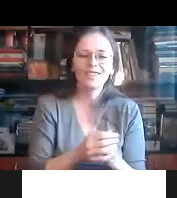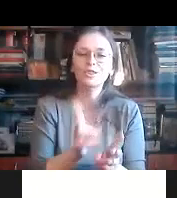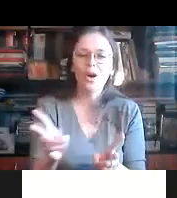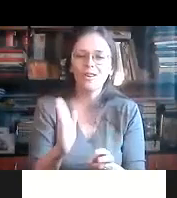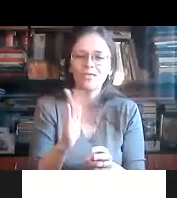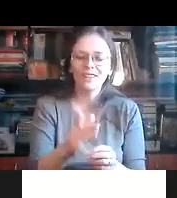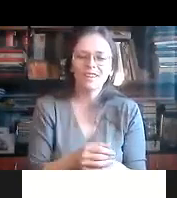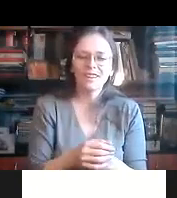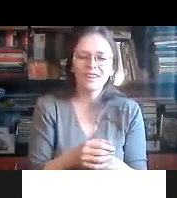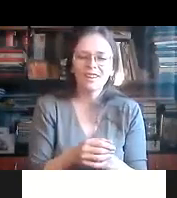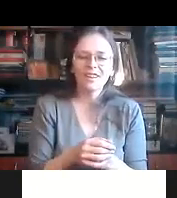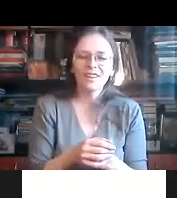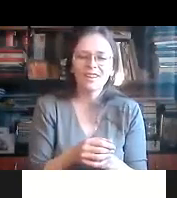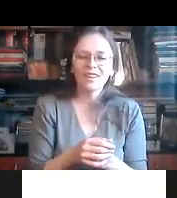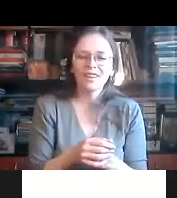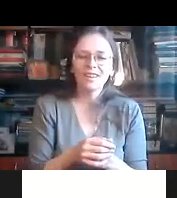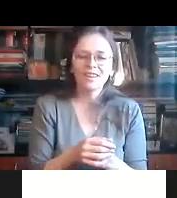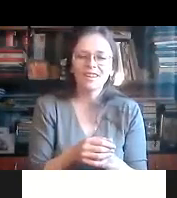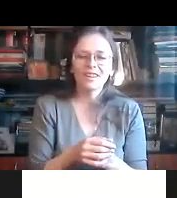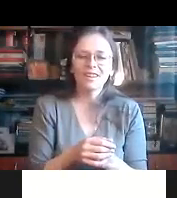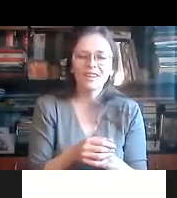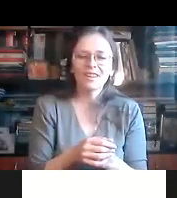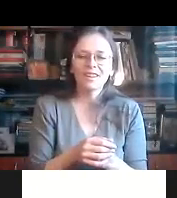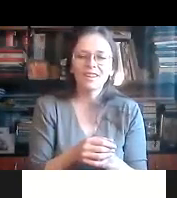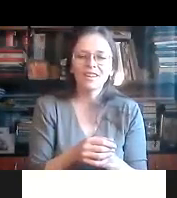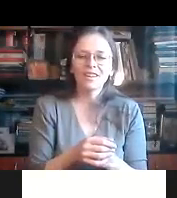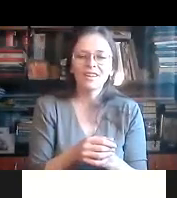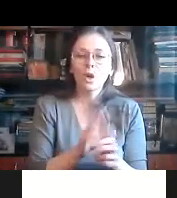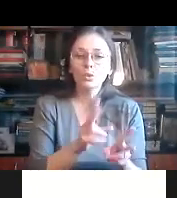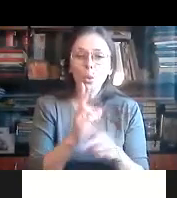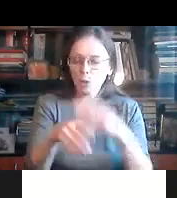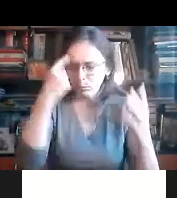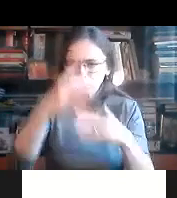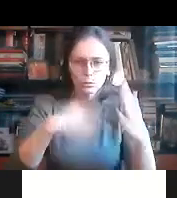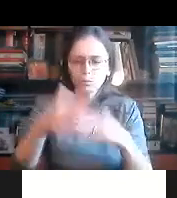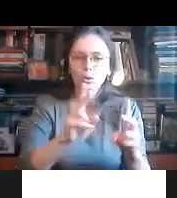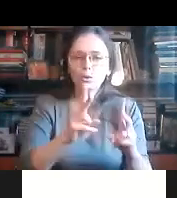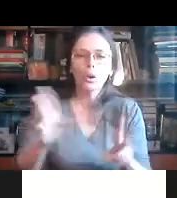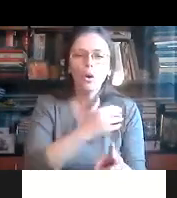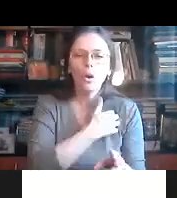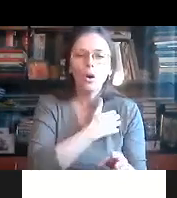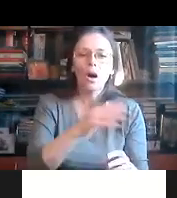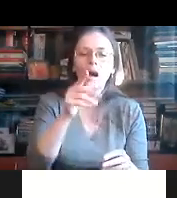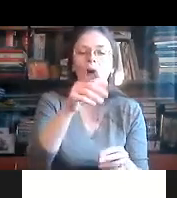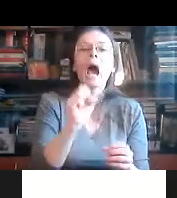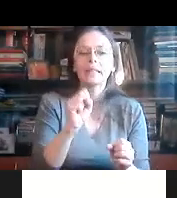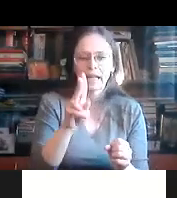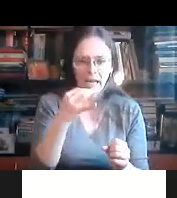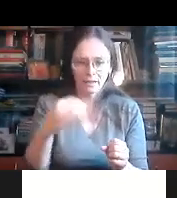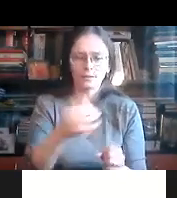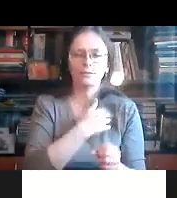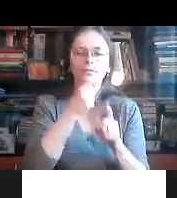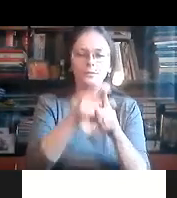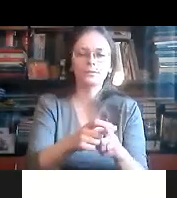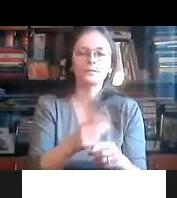Ага, я немножко попутала, так, а кто хотел бы сказать? Я. А вы, Андрей, говорите. Нет, я